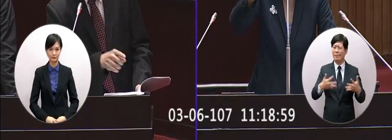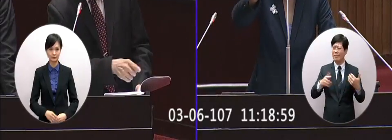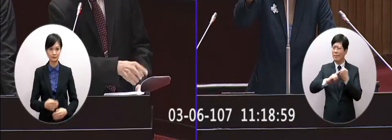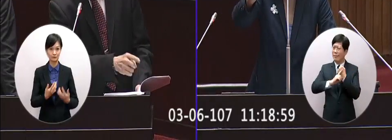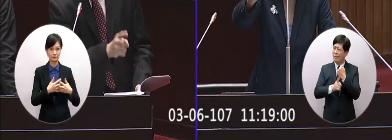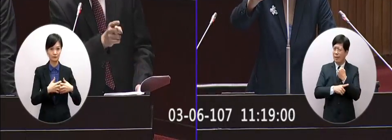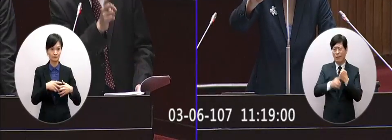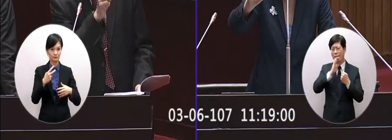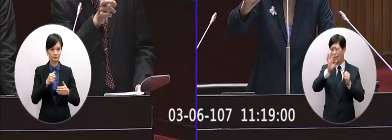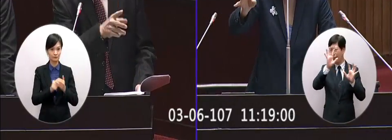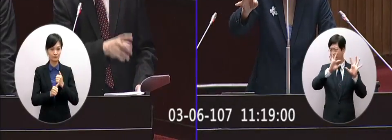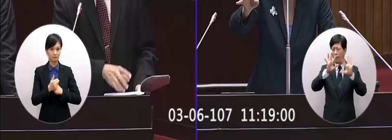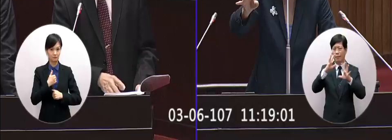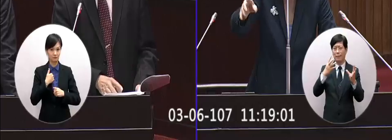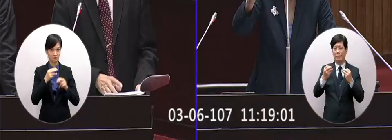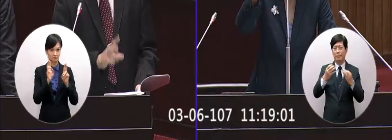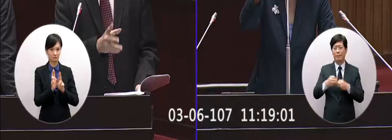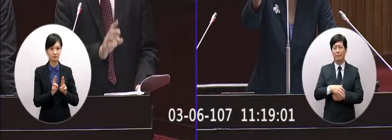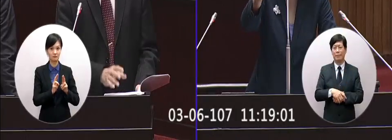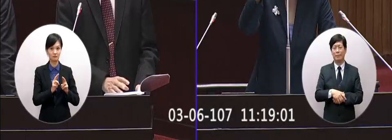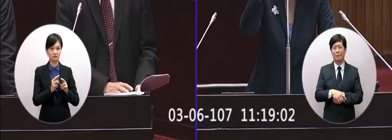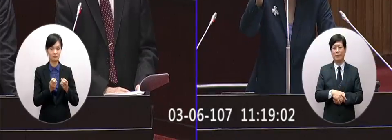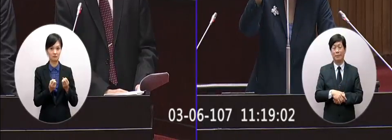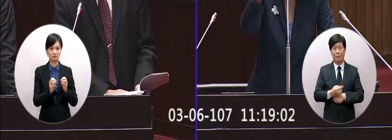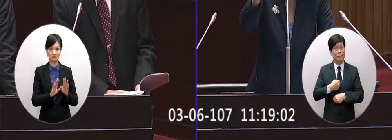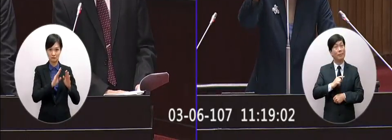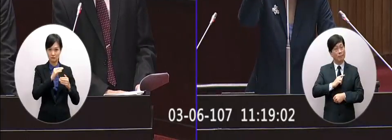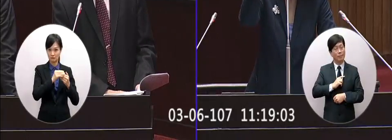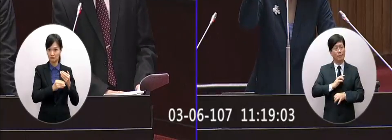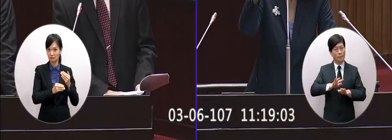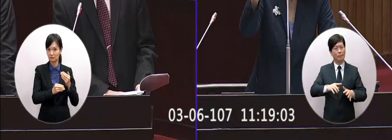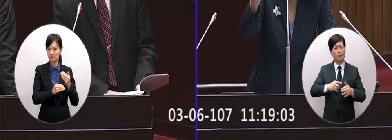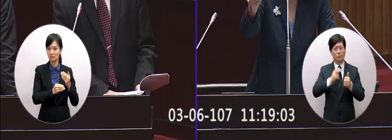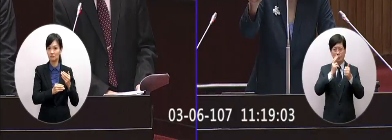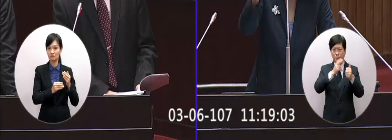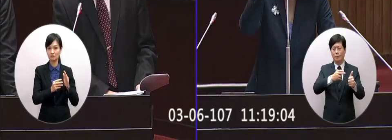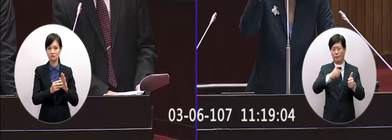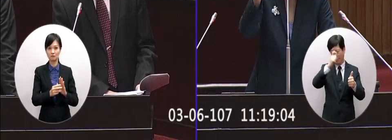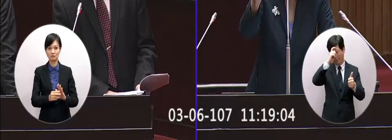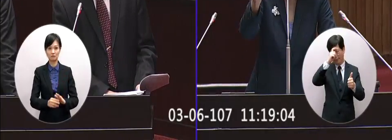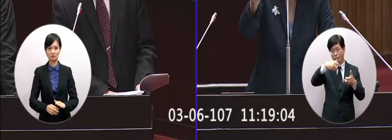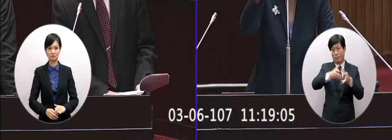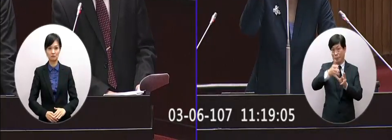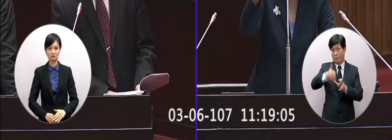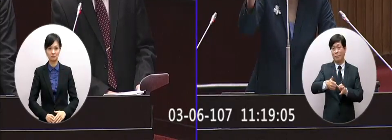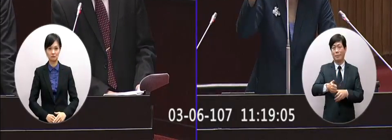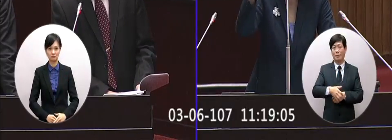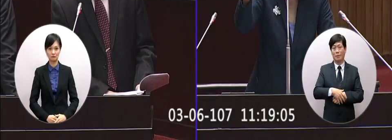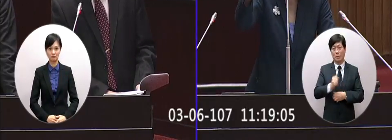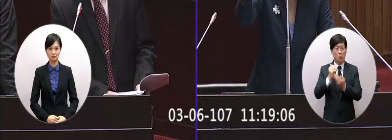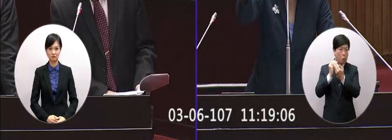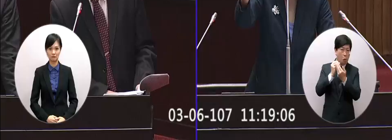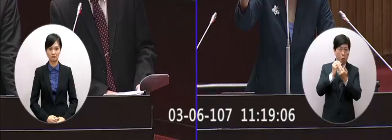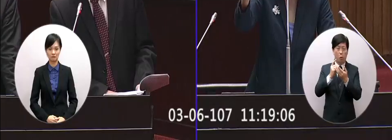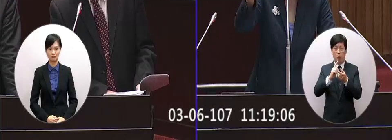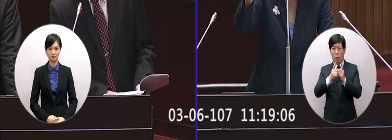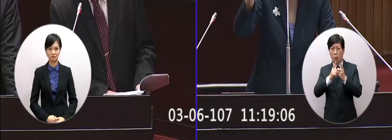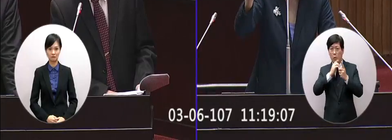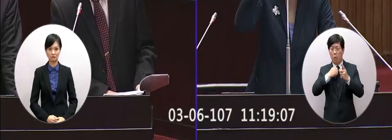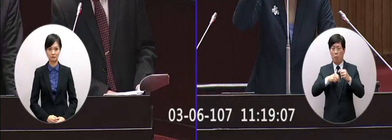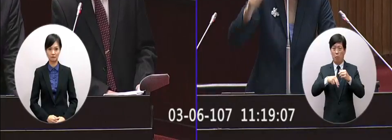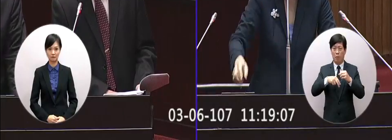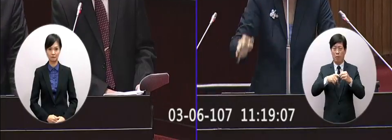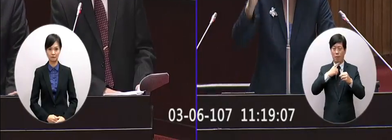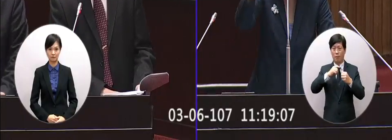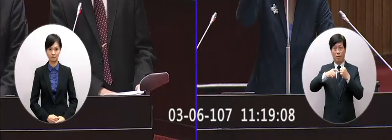的法师非常的不清楚了，所以呢，我只要求部长，我只要求你不要规避行政命令，该走